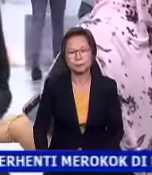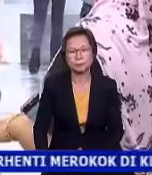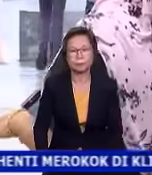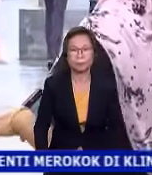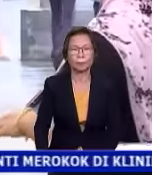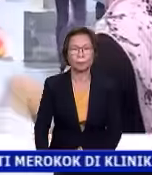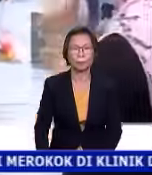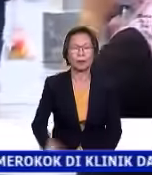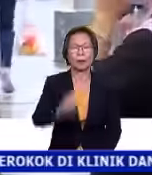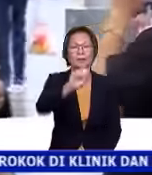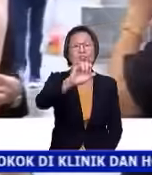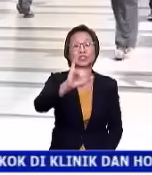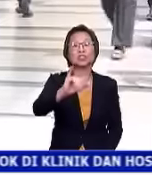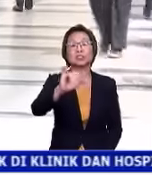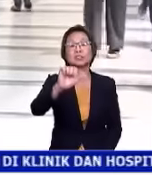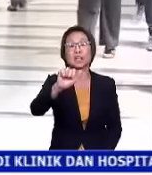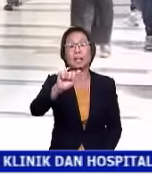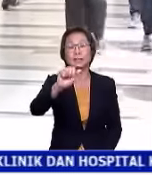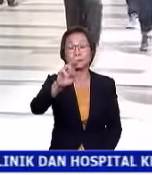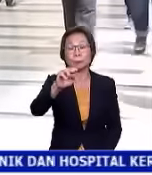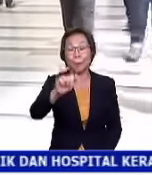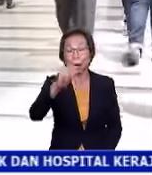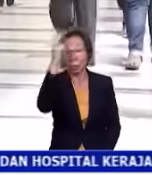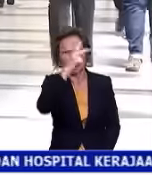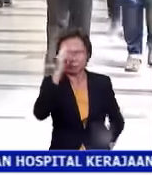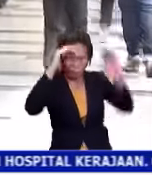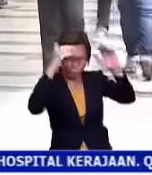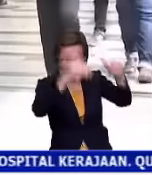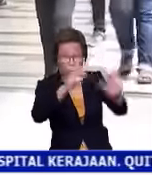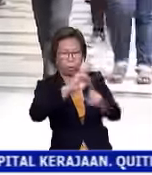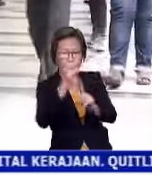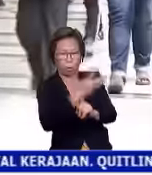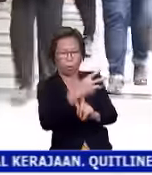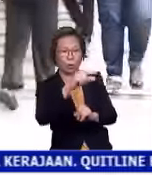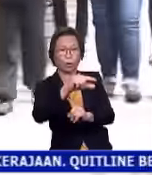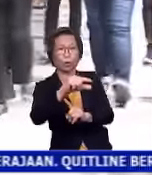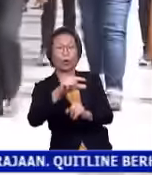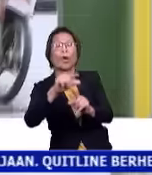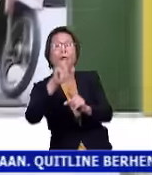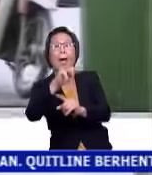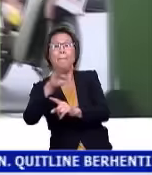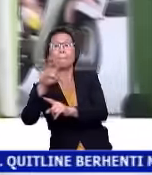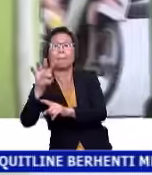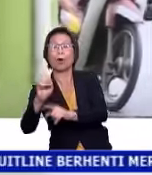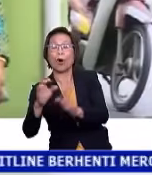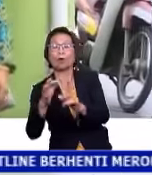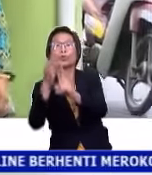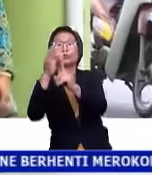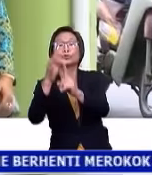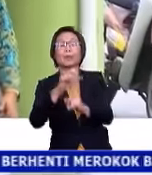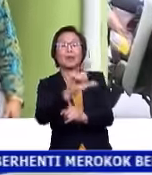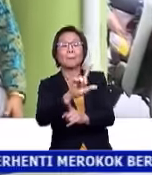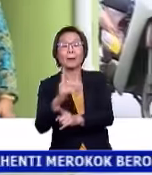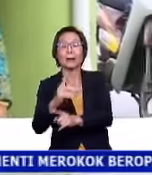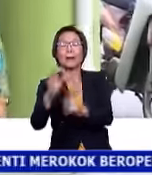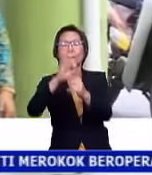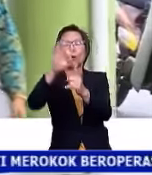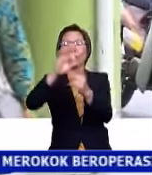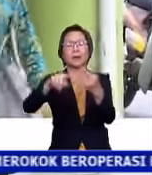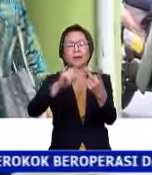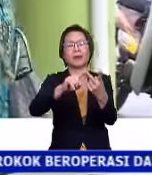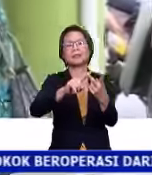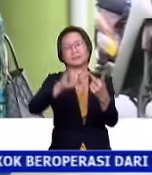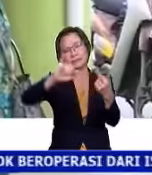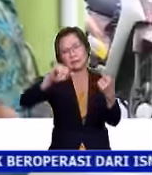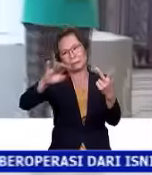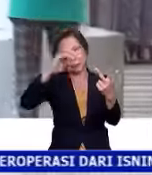Dalam pada itu, Shazma berharap kerajaan memberi tumpuan kepada kebajikan golongan M40 khususnya di kawasan Lembah Kelang, Pulau Pinang dan Johor